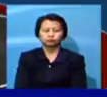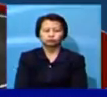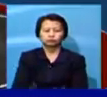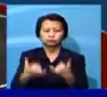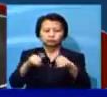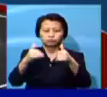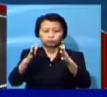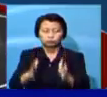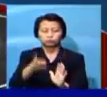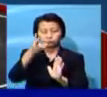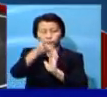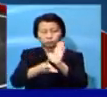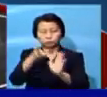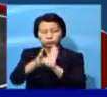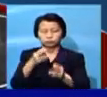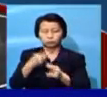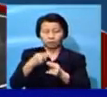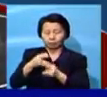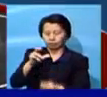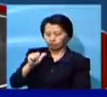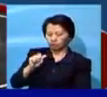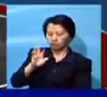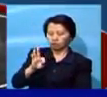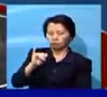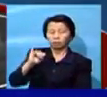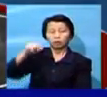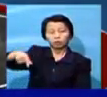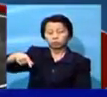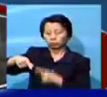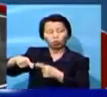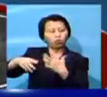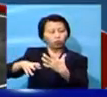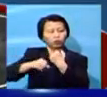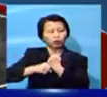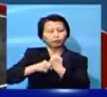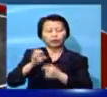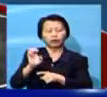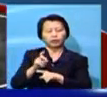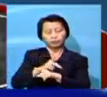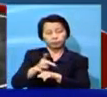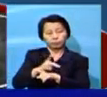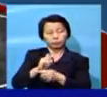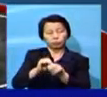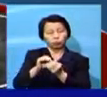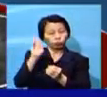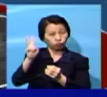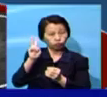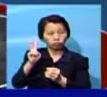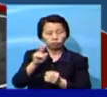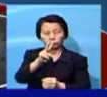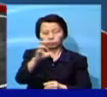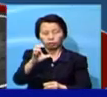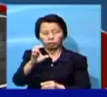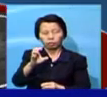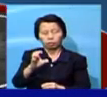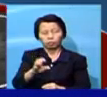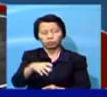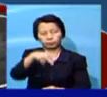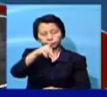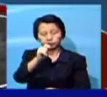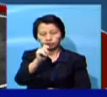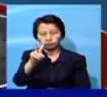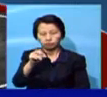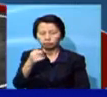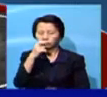atlet paralimpik negara Muhammad Afiq Ali Hanafiah berjaya merangkul pingat perak dalam acara 200 met kategori t12 masalah